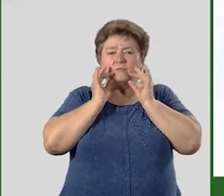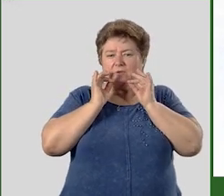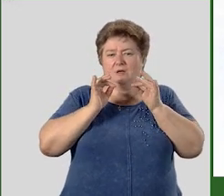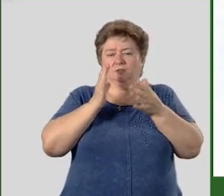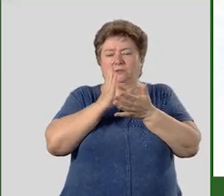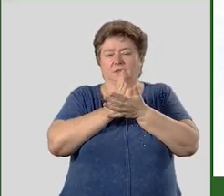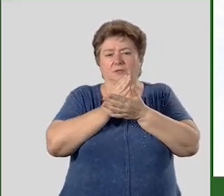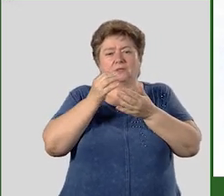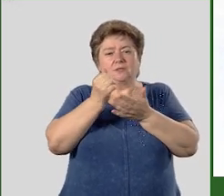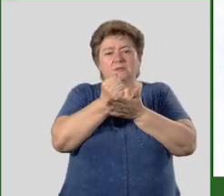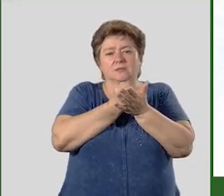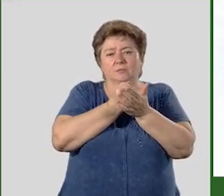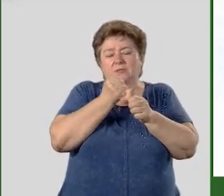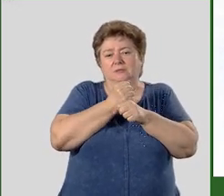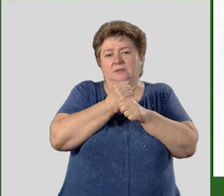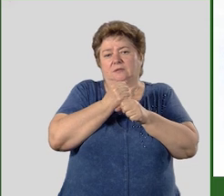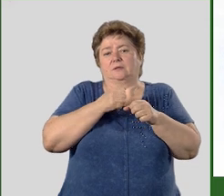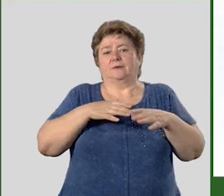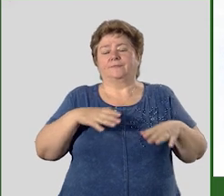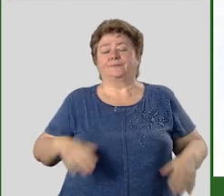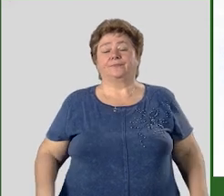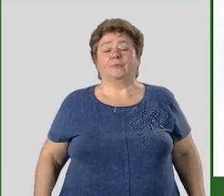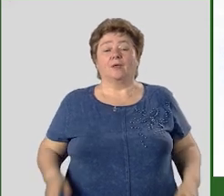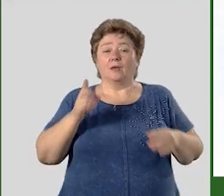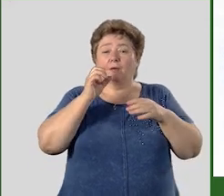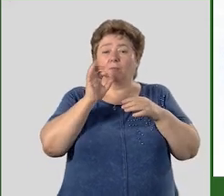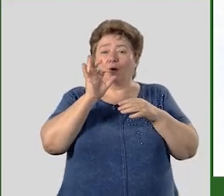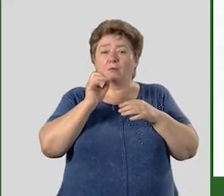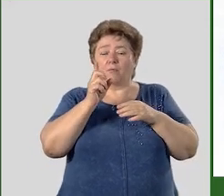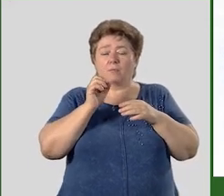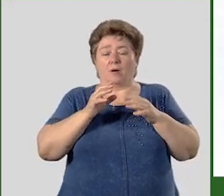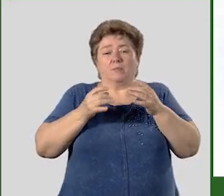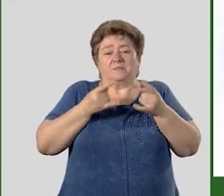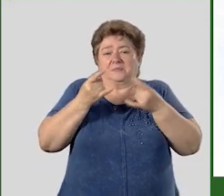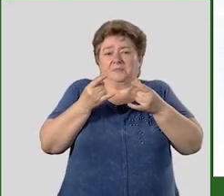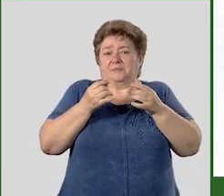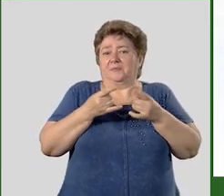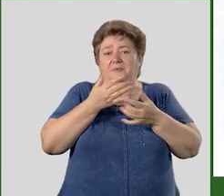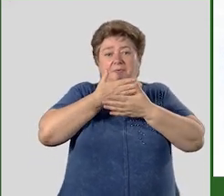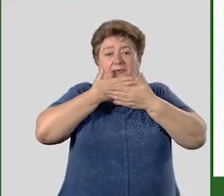влагой, накапливая ее впрок. Баобабы не горят в огне